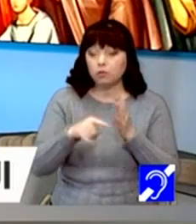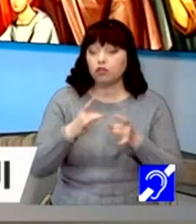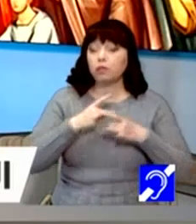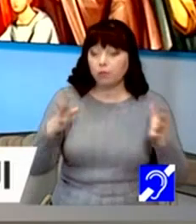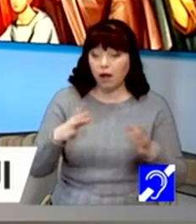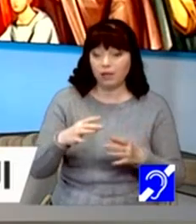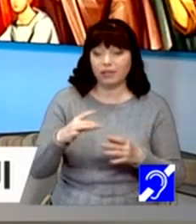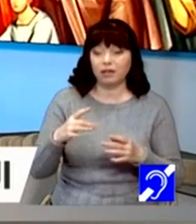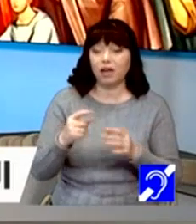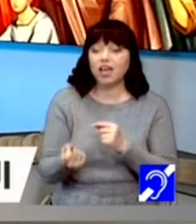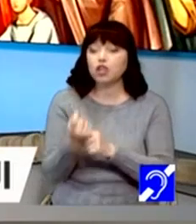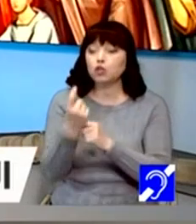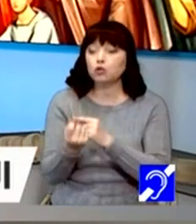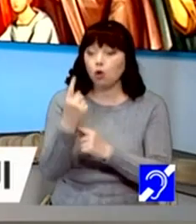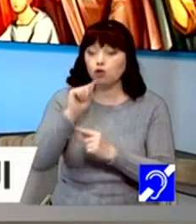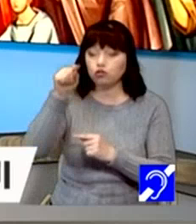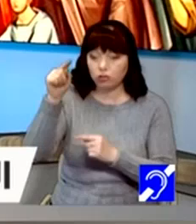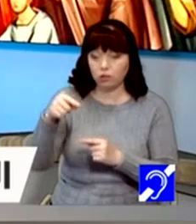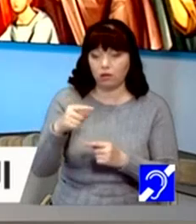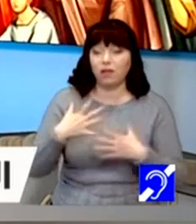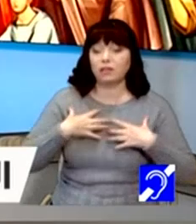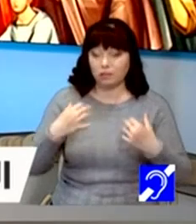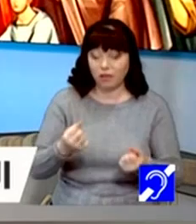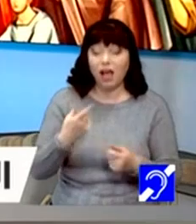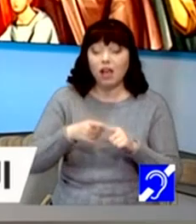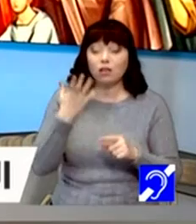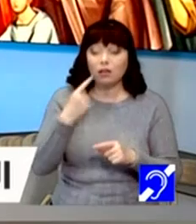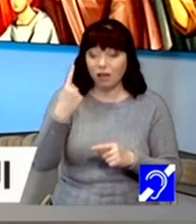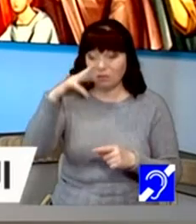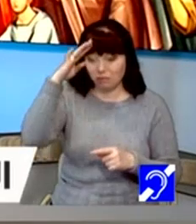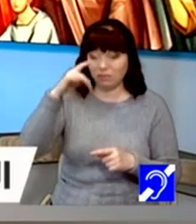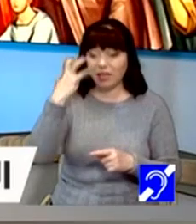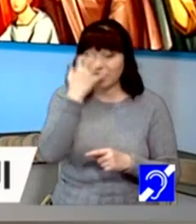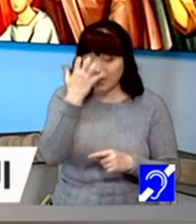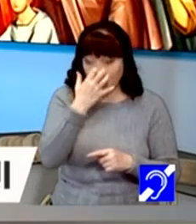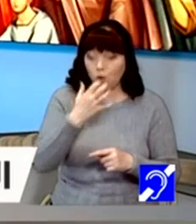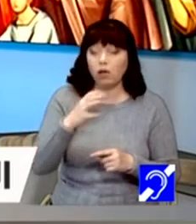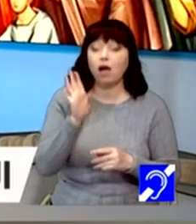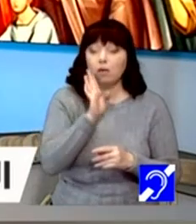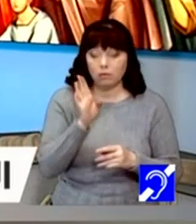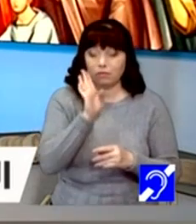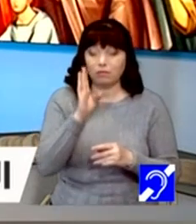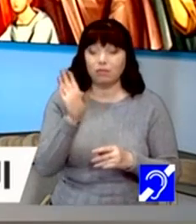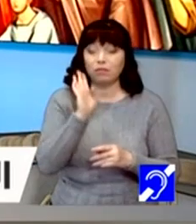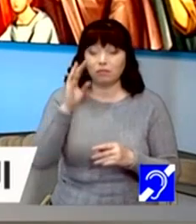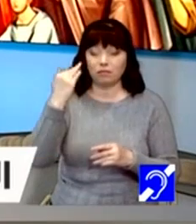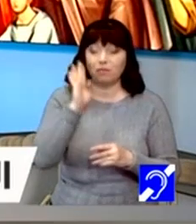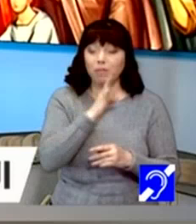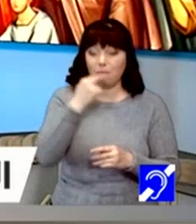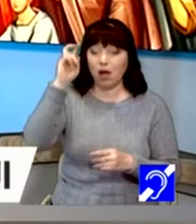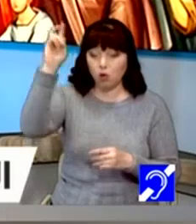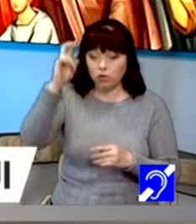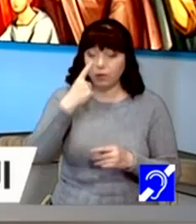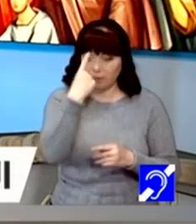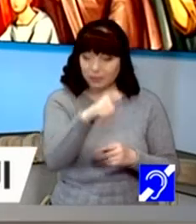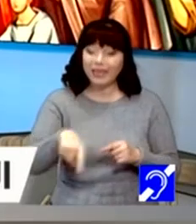sărbătoarea se referă la vindecarea unui orb după cel mic a Domnului ia vestit lui Leon cel Mare se ducă să se spele cu apa unui izvor aflat